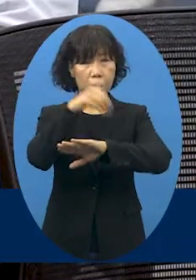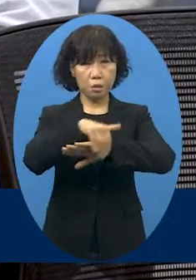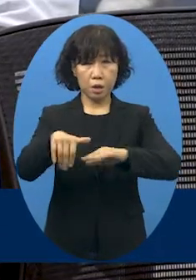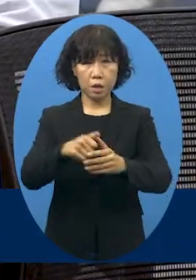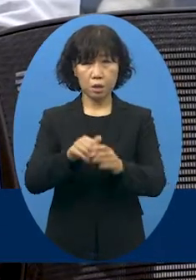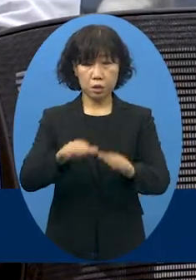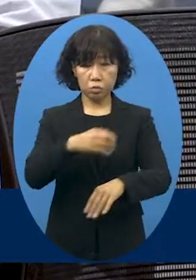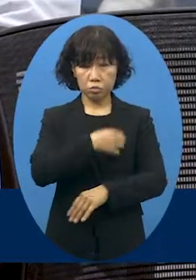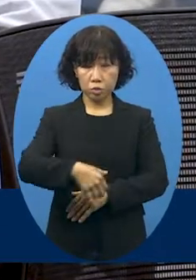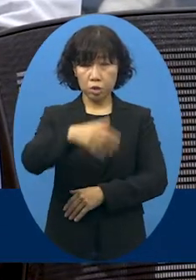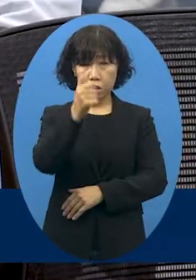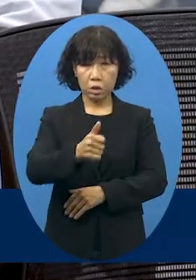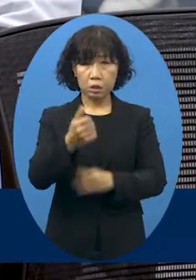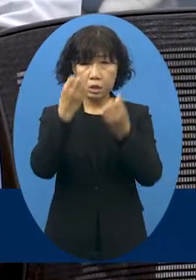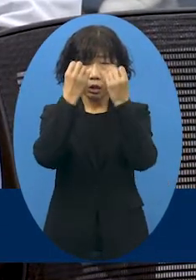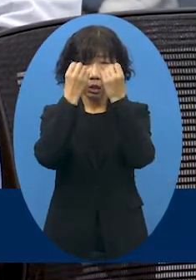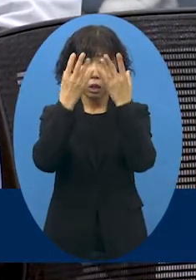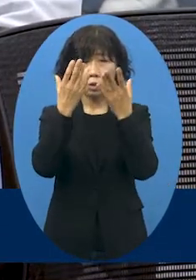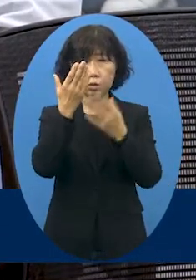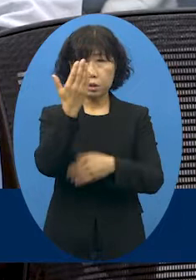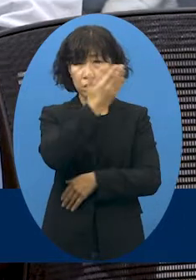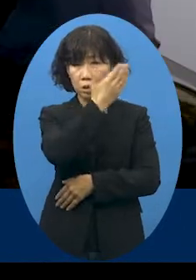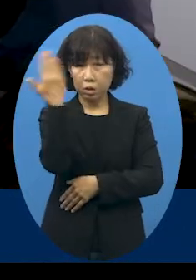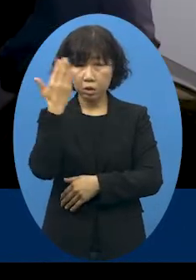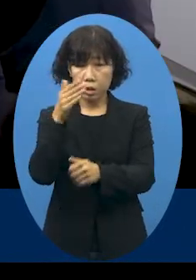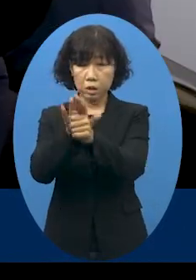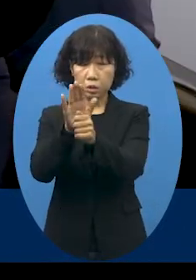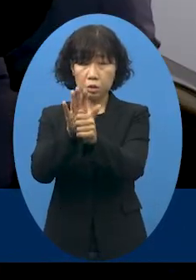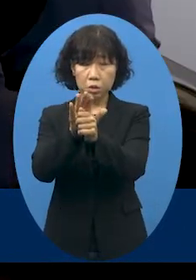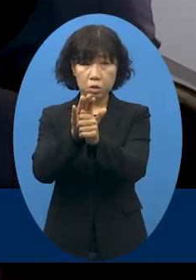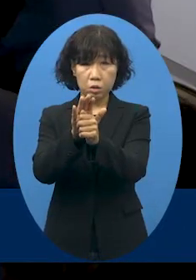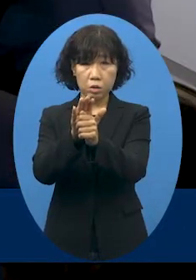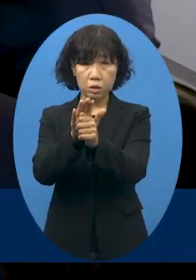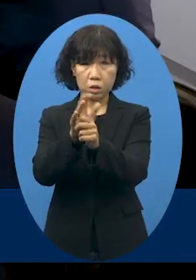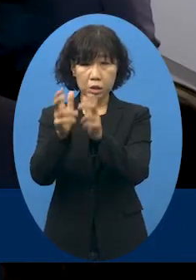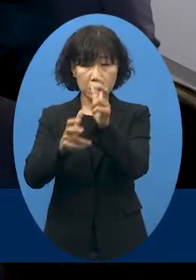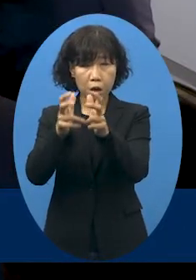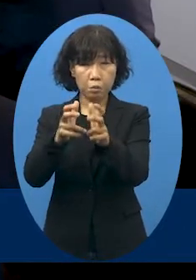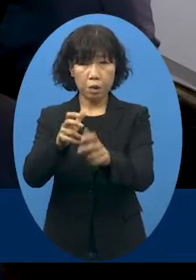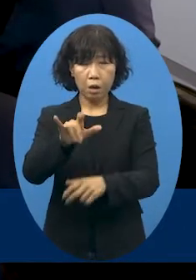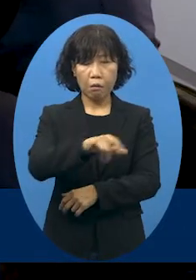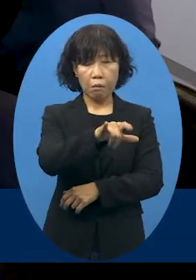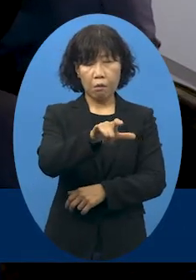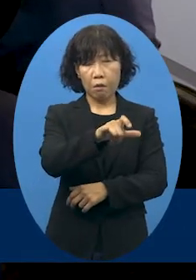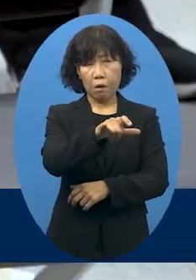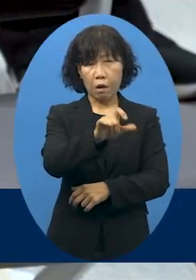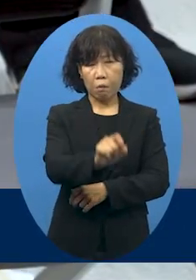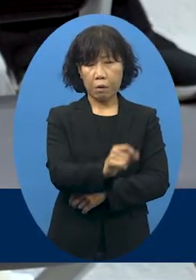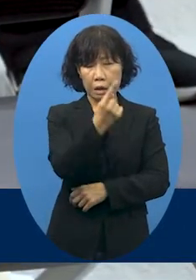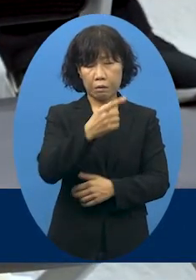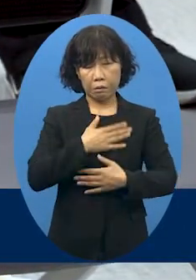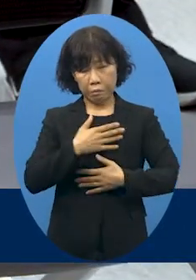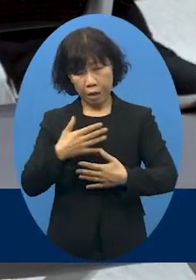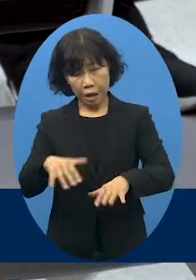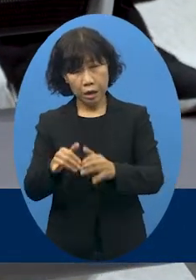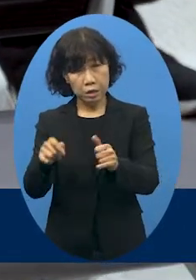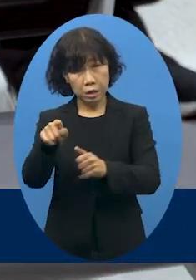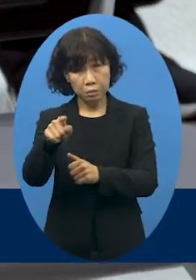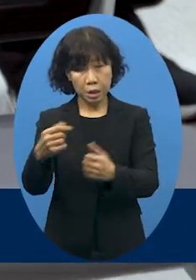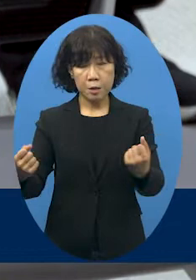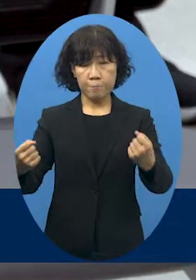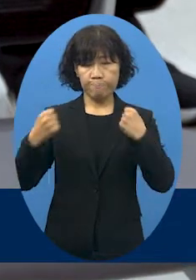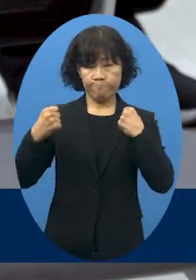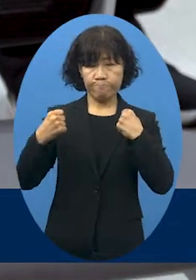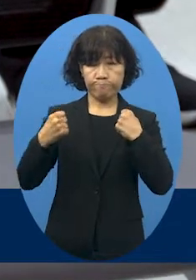예정입니다 동대문구청장은 새로운 청년지원정책 드릴 어려움에